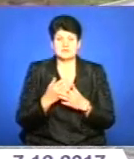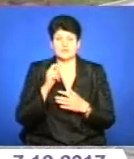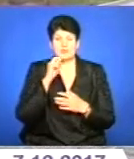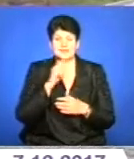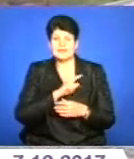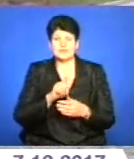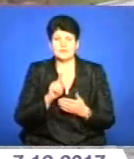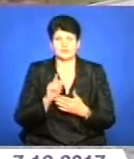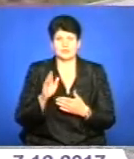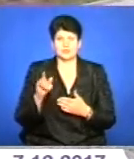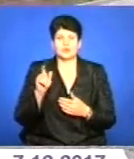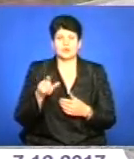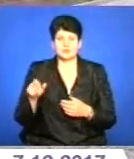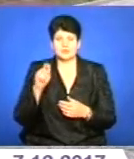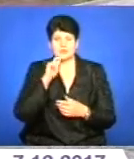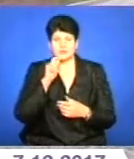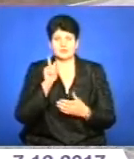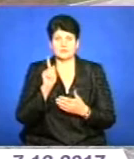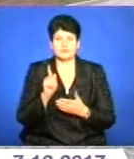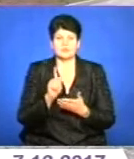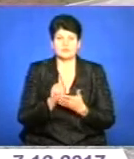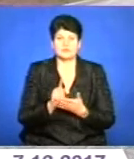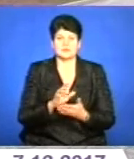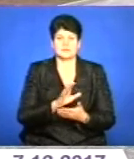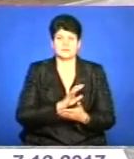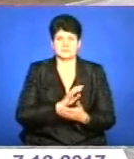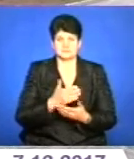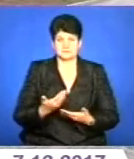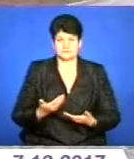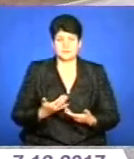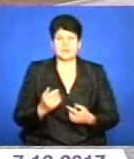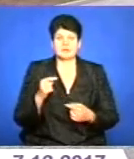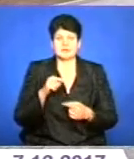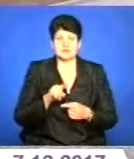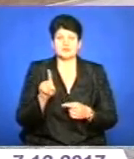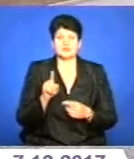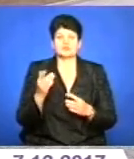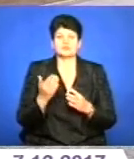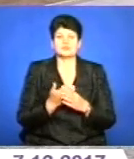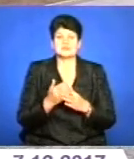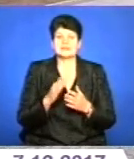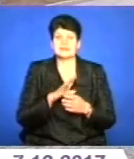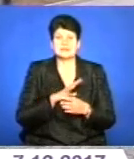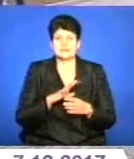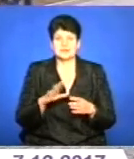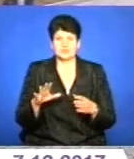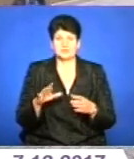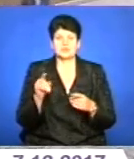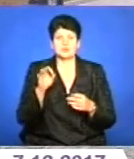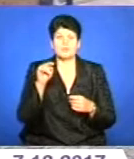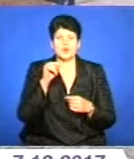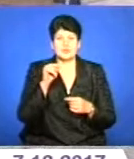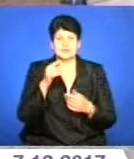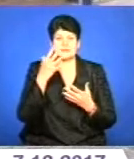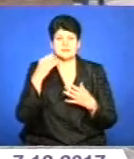бути. Люди в Україні повинні бути заможно жити так, щоб субсидії не були і щоб про них забули.